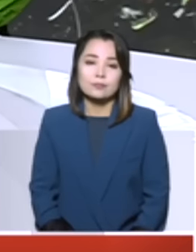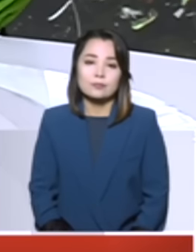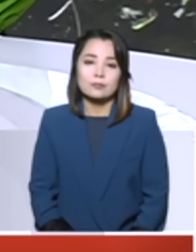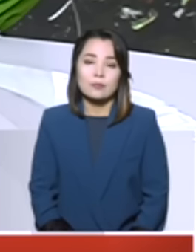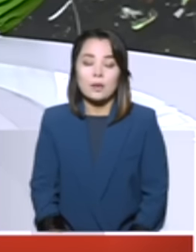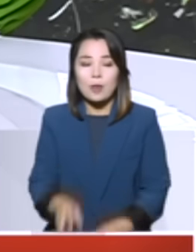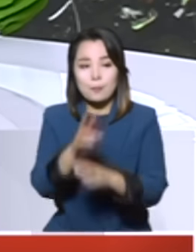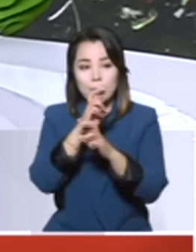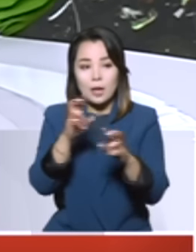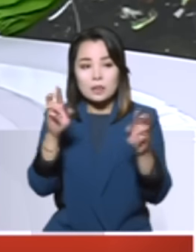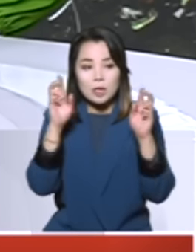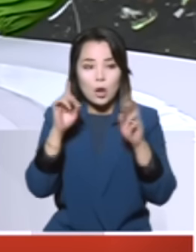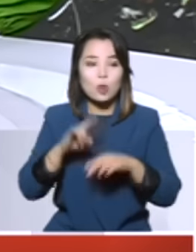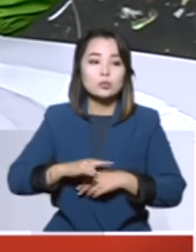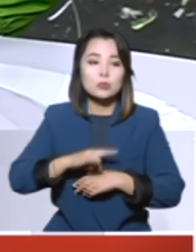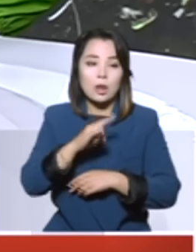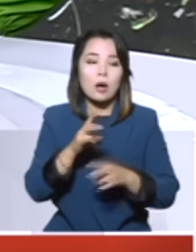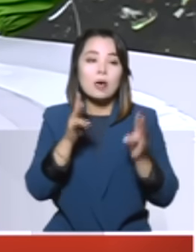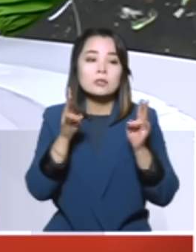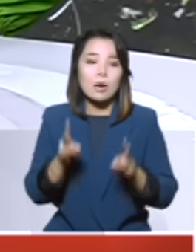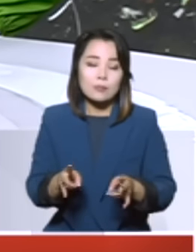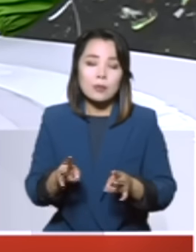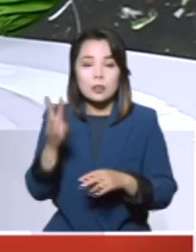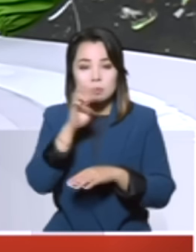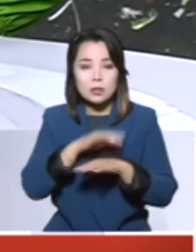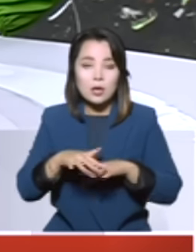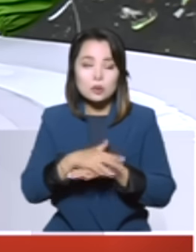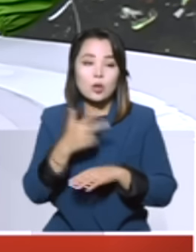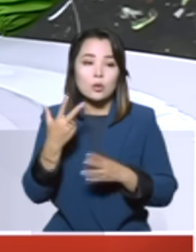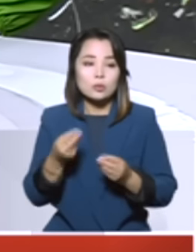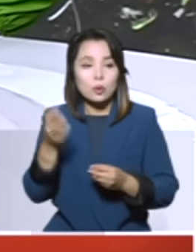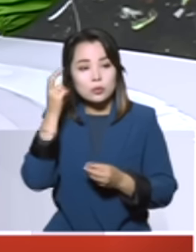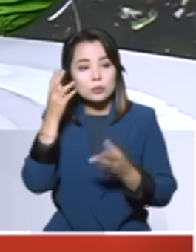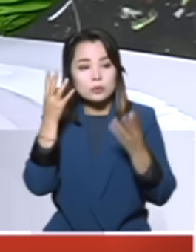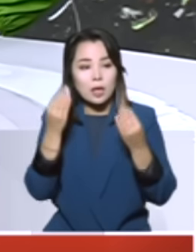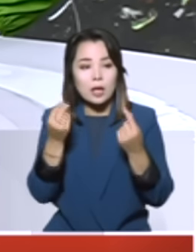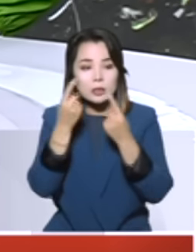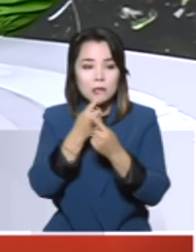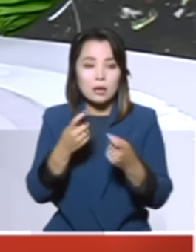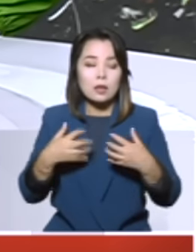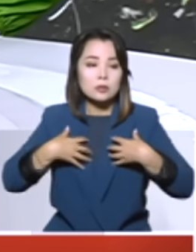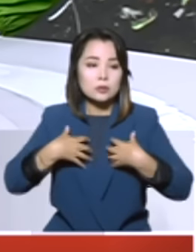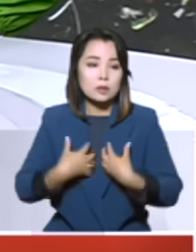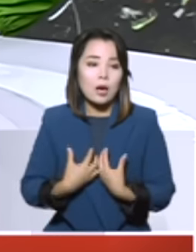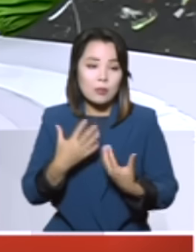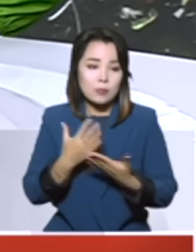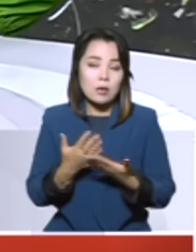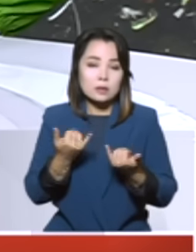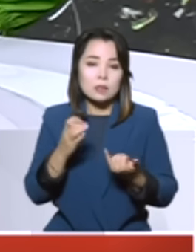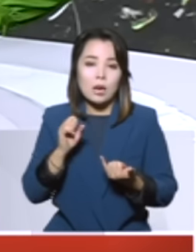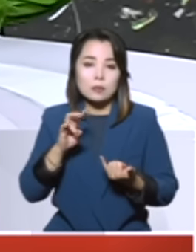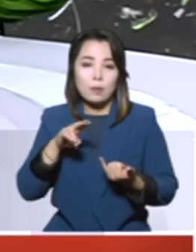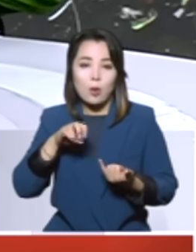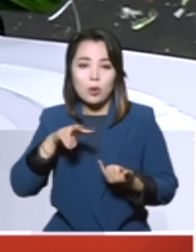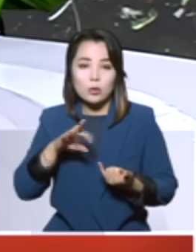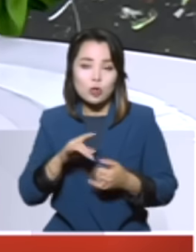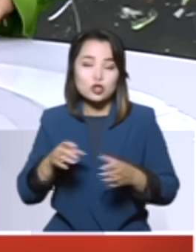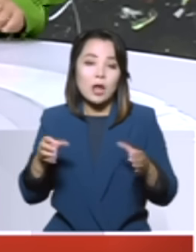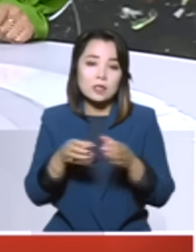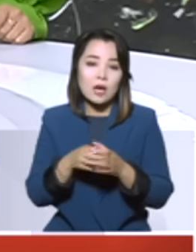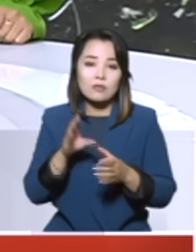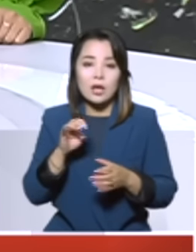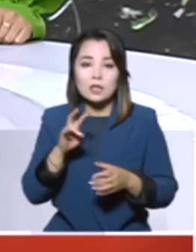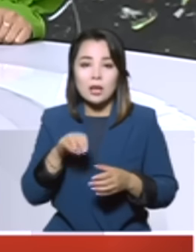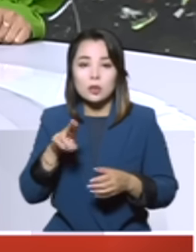Ал Бразилияда ұшақ апатына байланысты елде 3 күн қаралы деп жарияланды. Оқиға кеше Сан-Паулу штатының